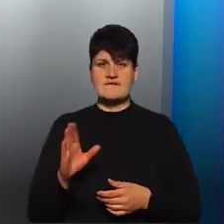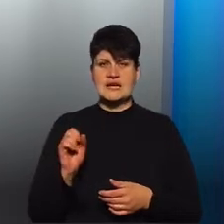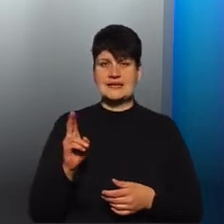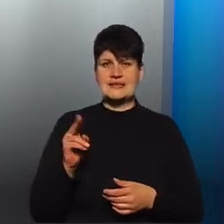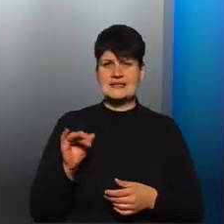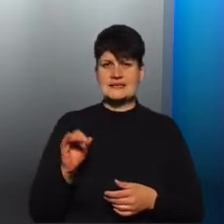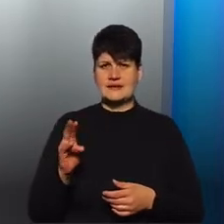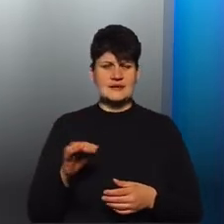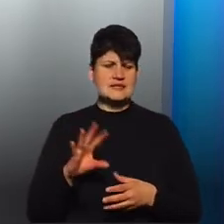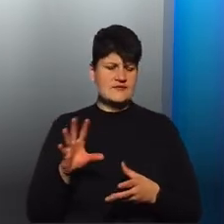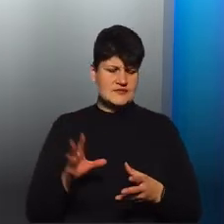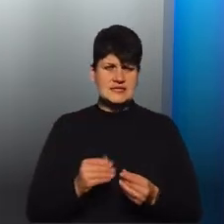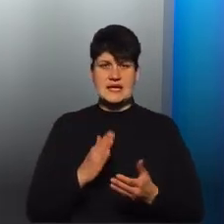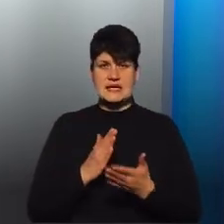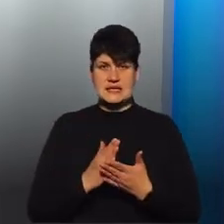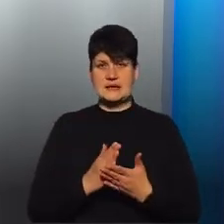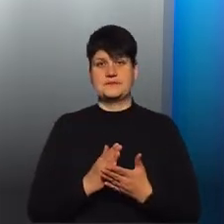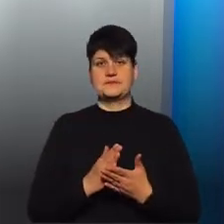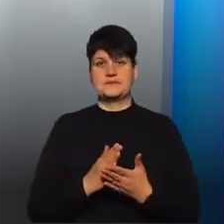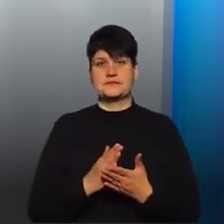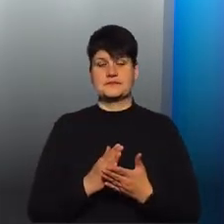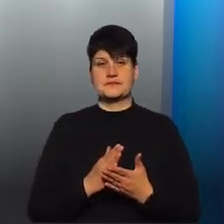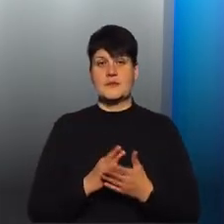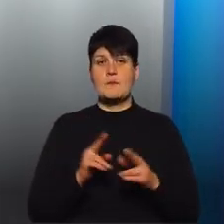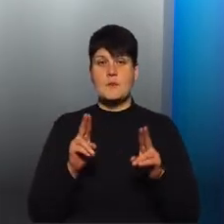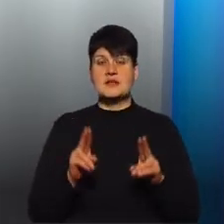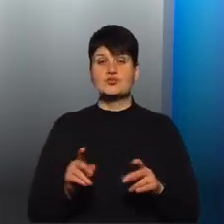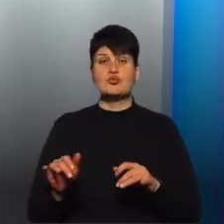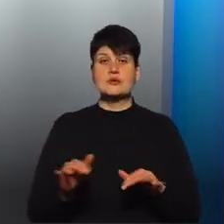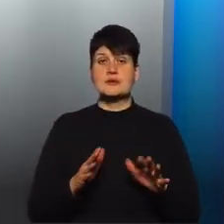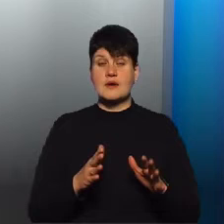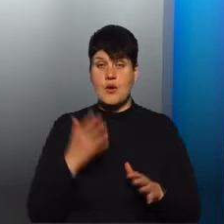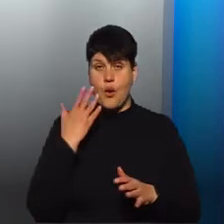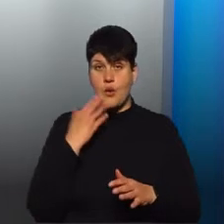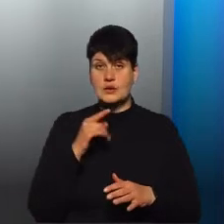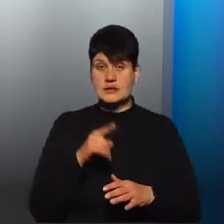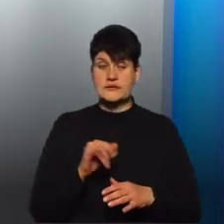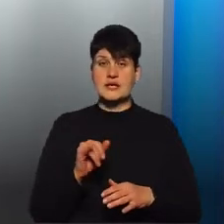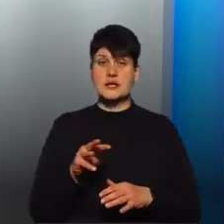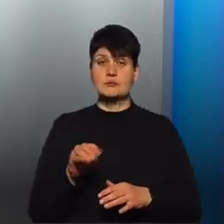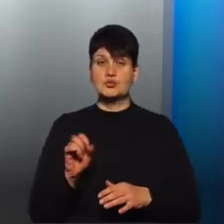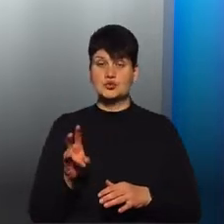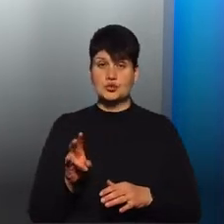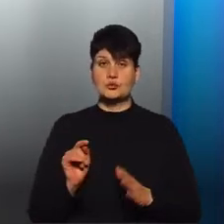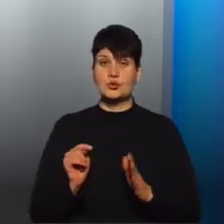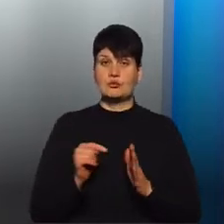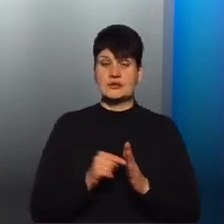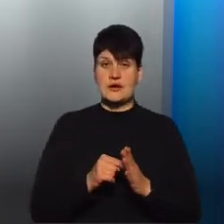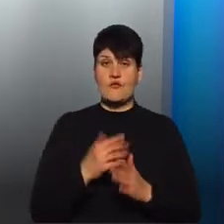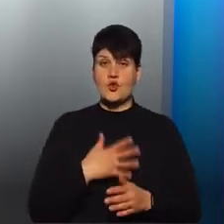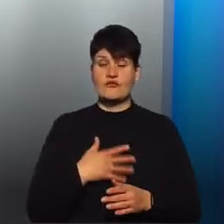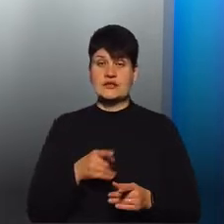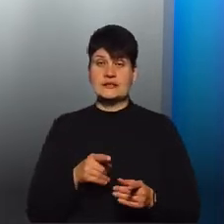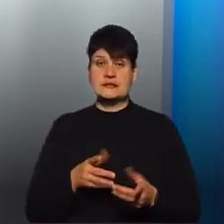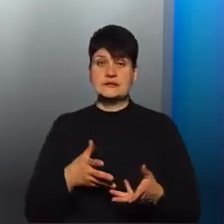є імуностимулятори. Як по принципу дії, так? Коли вони, імуностимулятори попадають в організм, вони стимулюють імунну